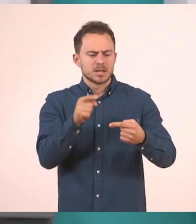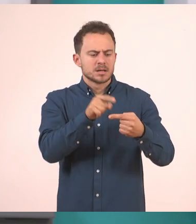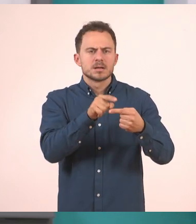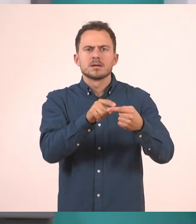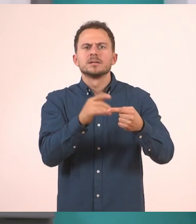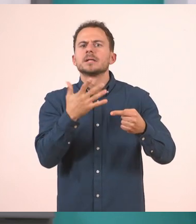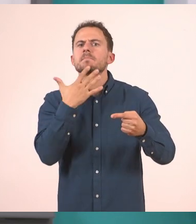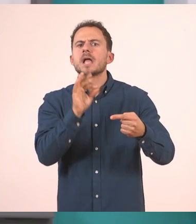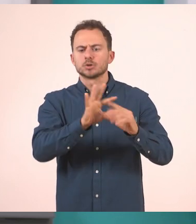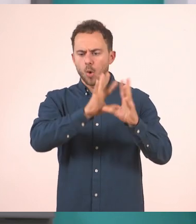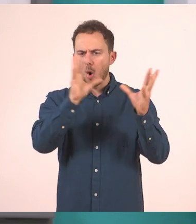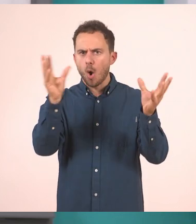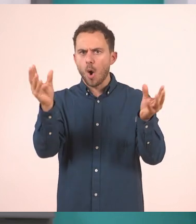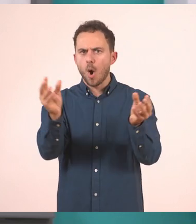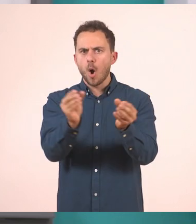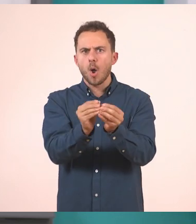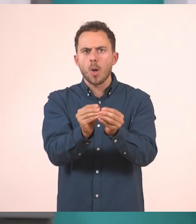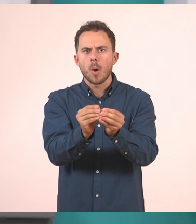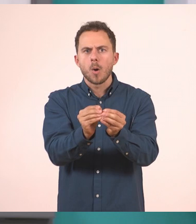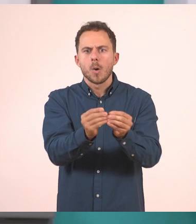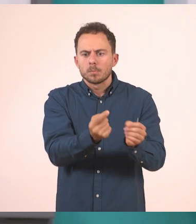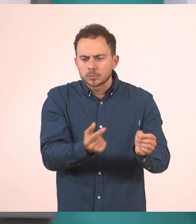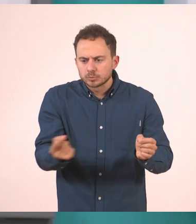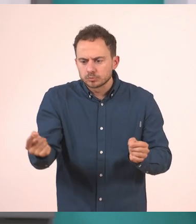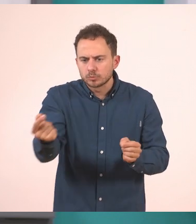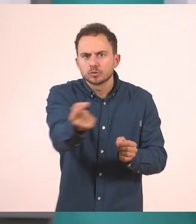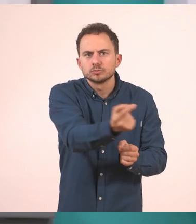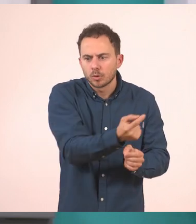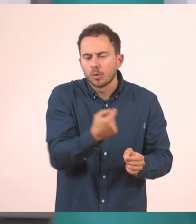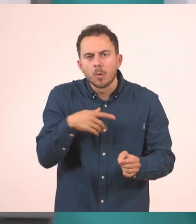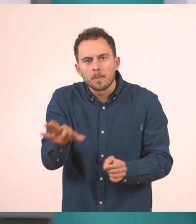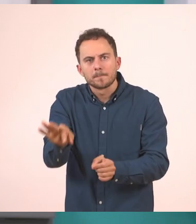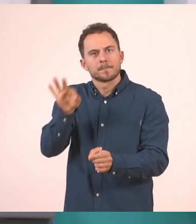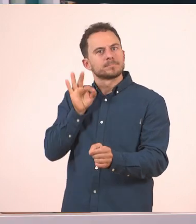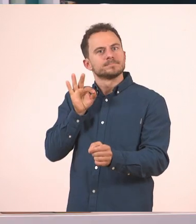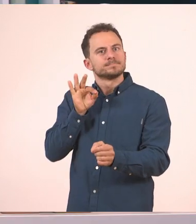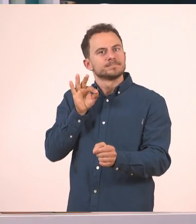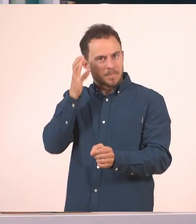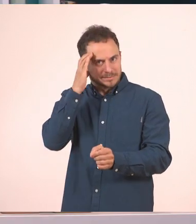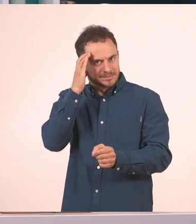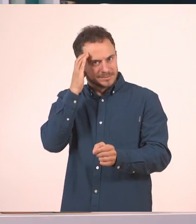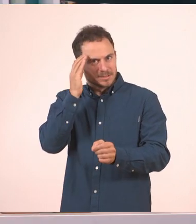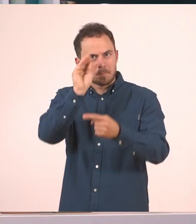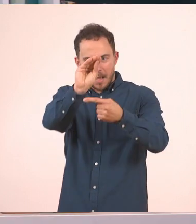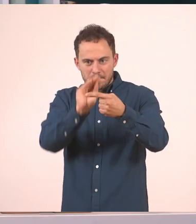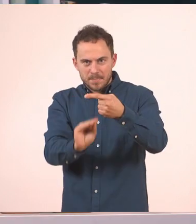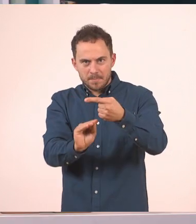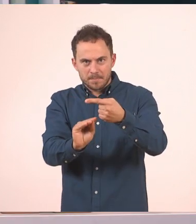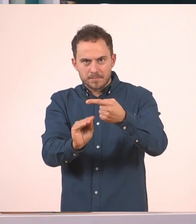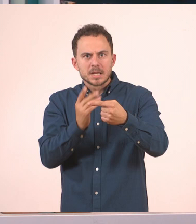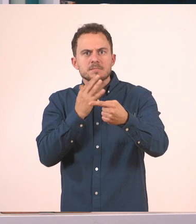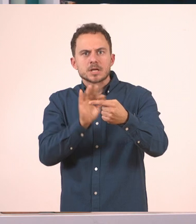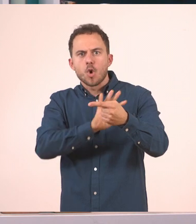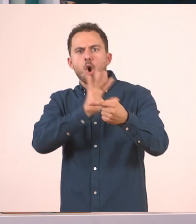ένα κομμάτι που παίρνουμε από κάτι που είναι ολόκληρο. Έχουμε μία ποσότητα, τη